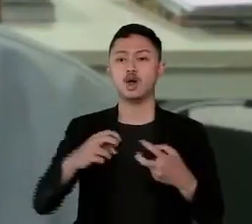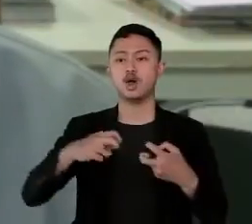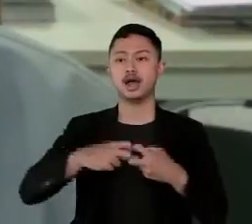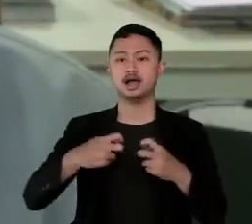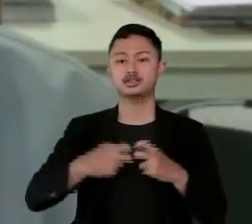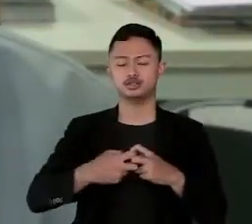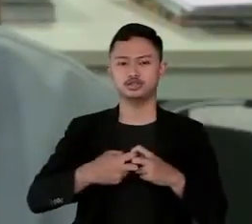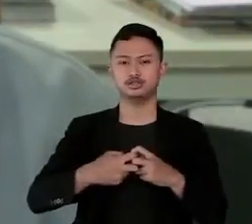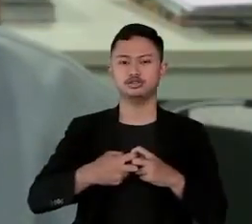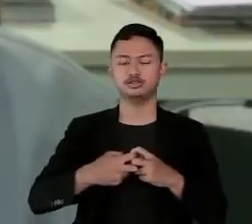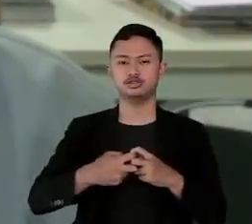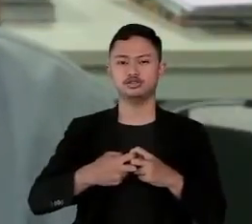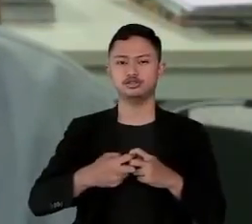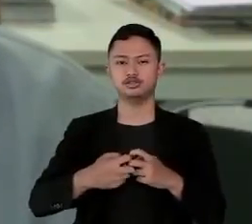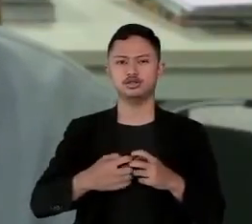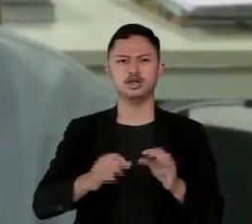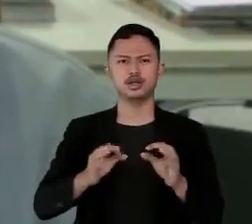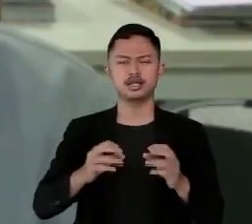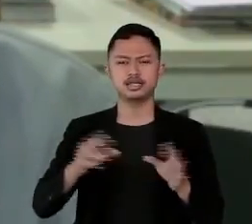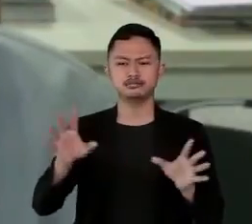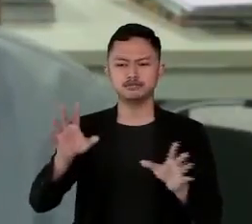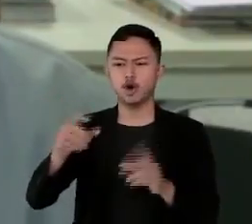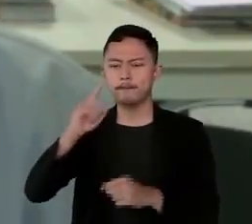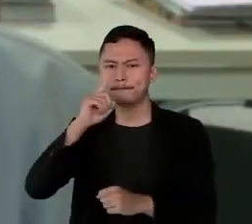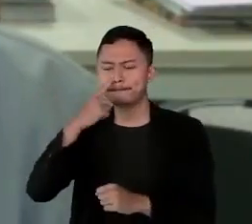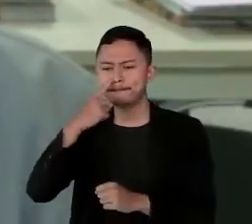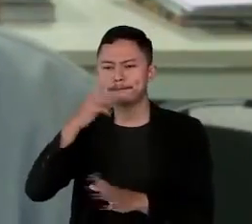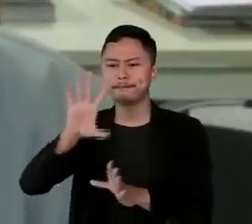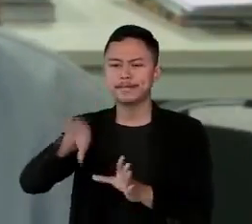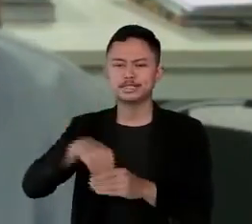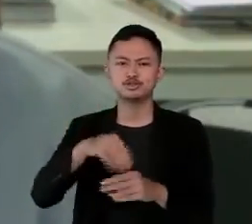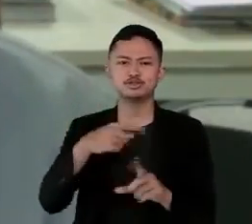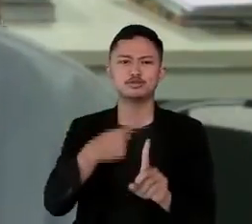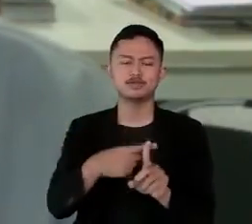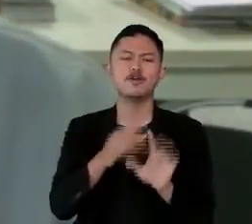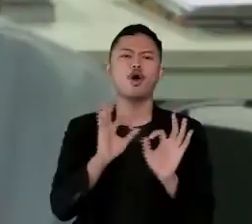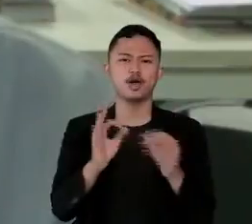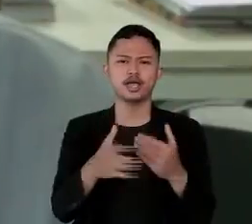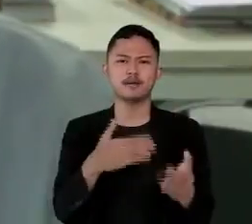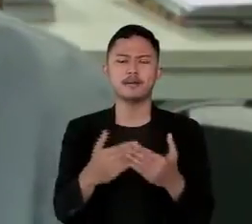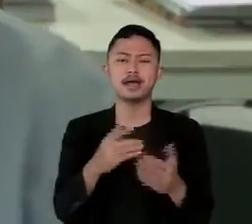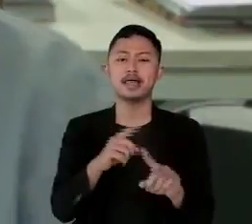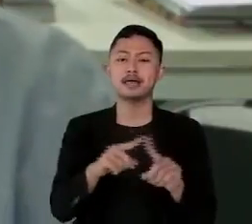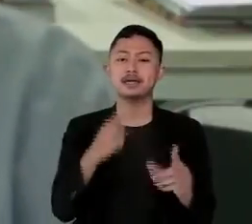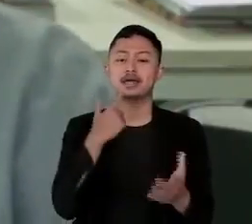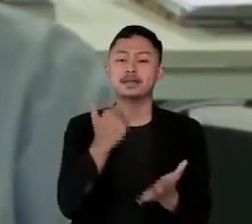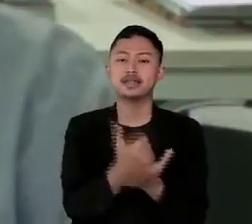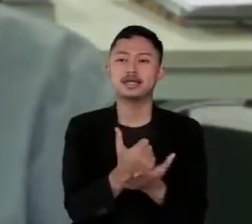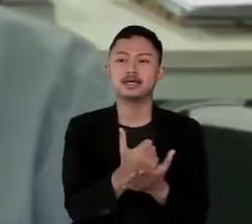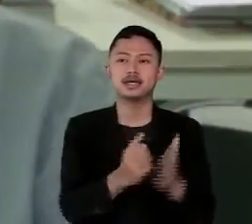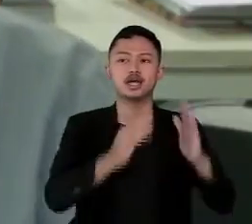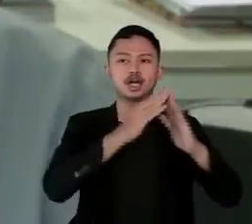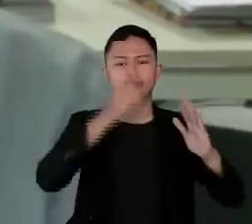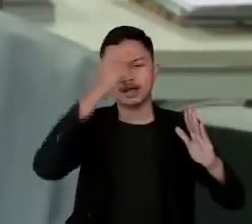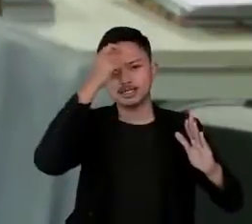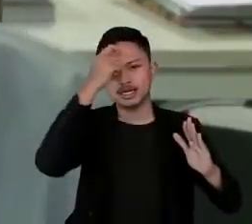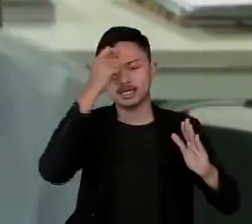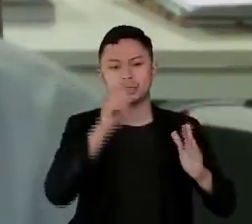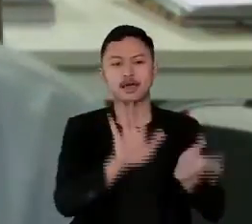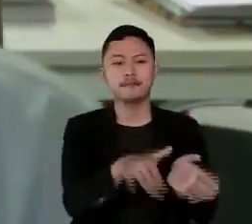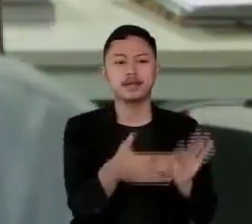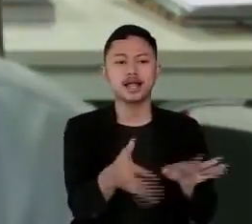gitu dengan sword silakan saja tetapi sepanjang jumlah orang yang meninggal dunia